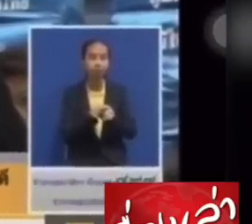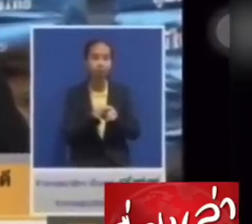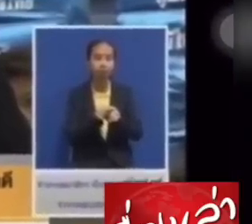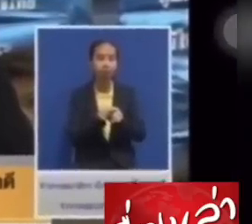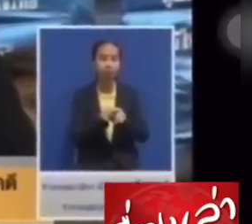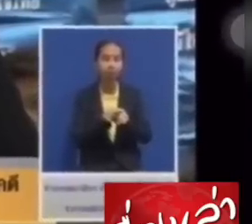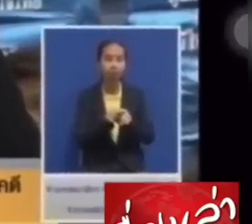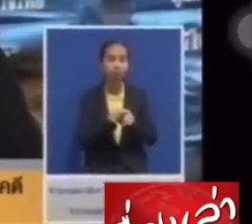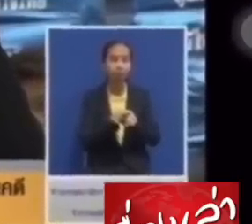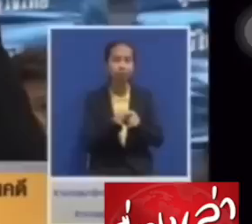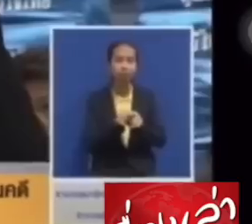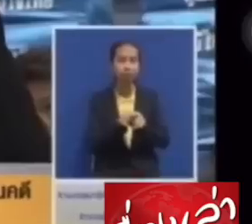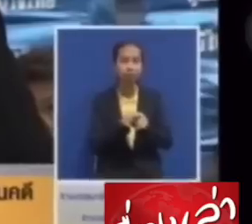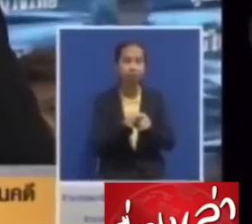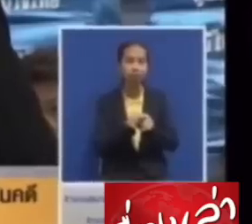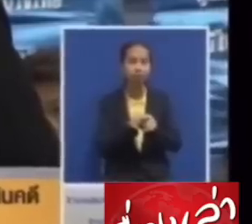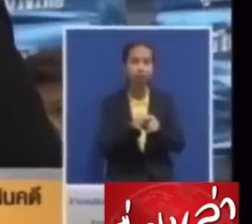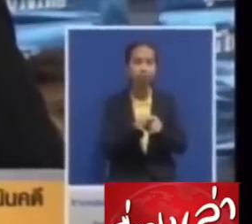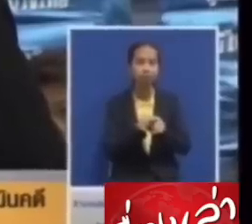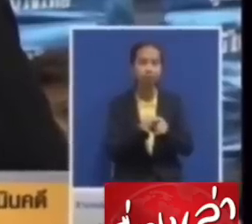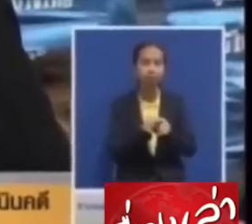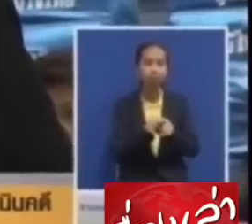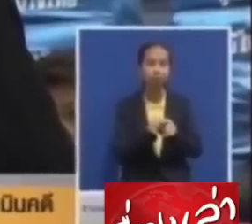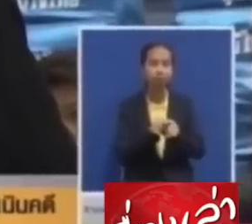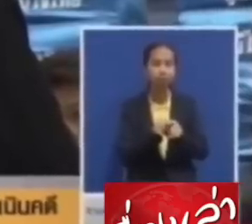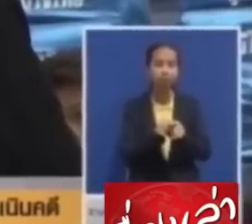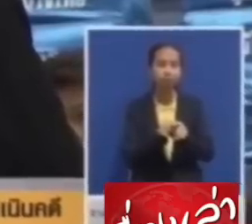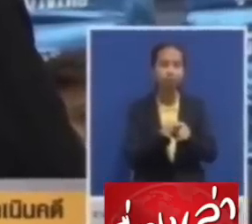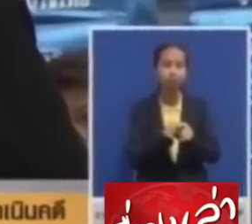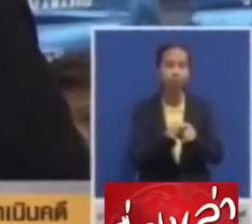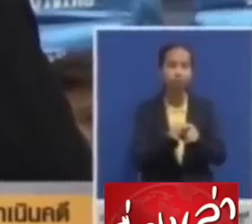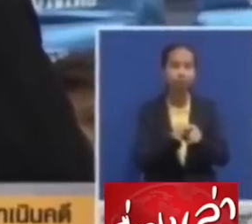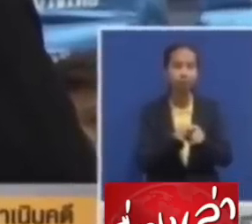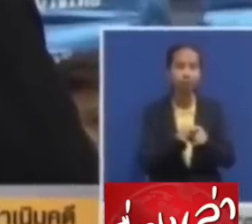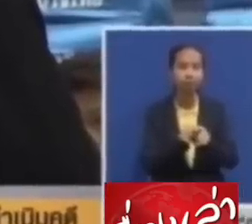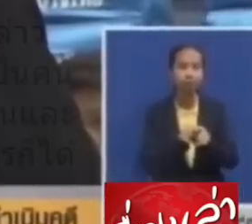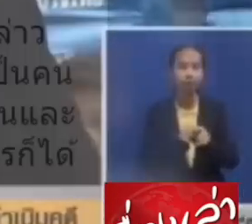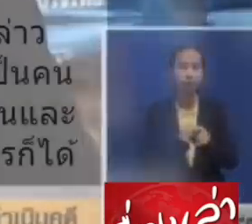ะได้ไม่พลาดรายการเรื่องเล่าข่าวเด็ดขอบคุณที่รับชมแล้วเจอกันใหม่ค่ะ